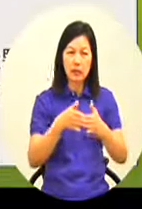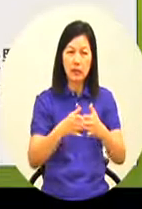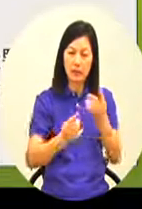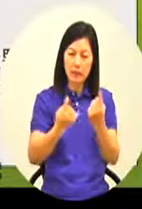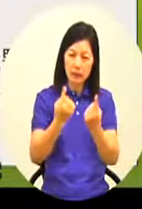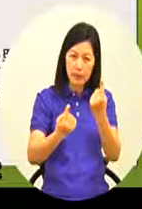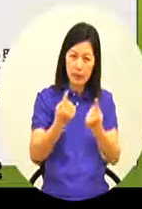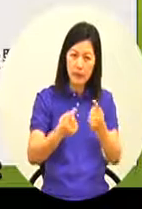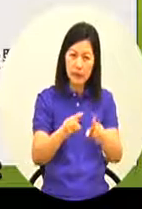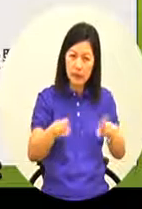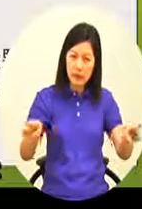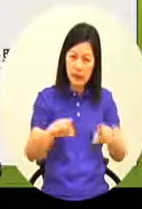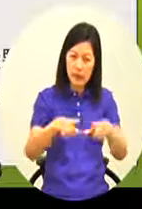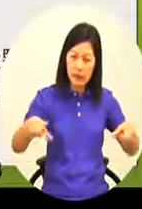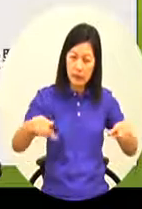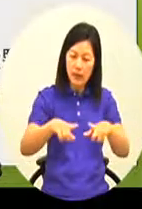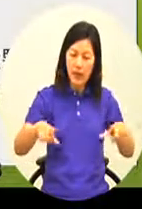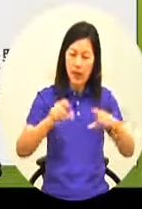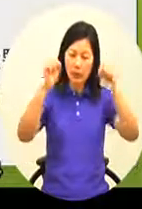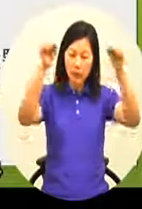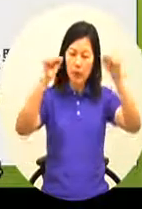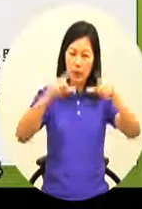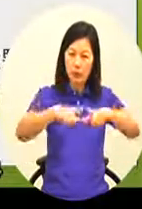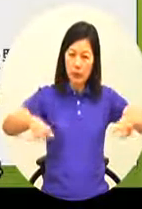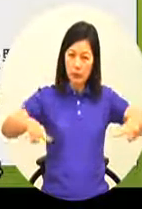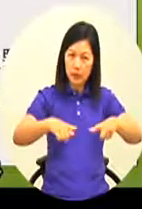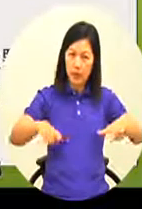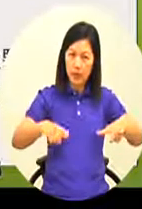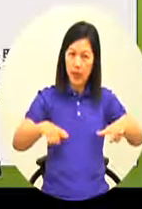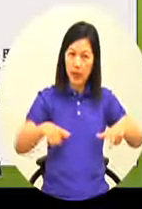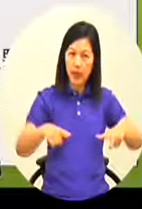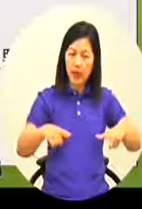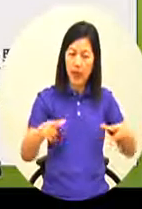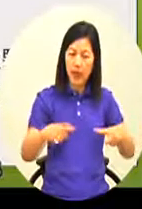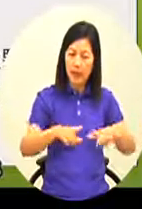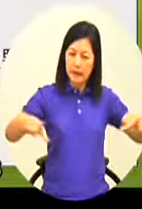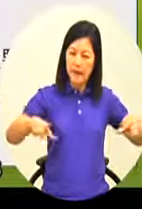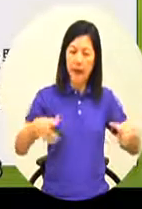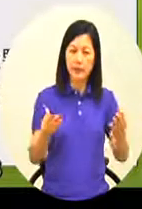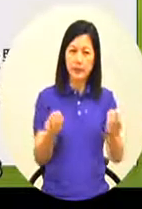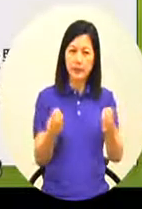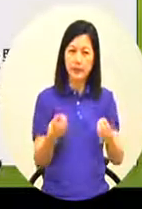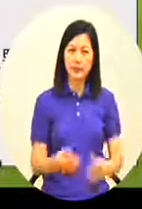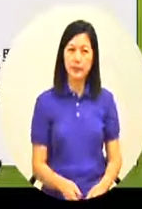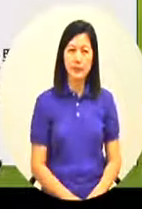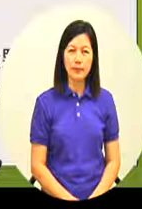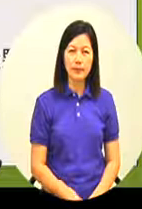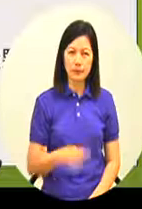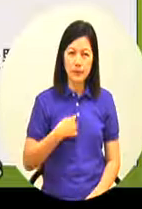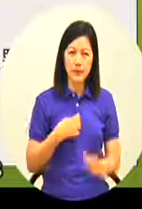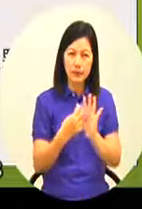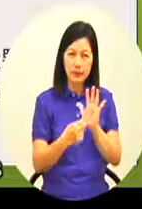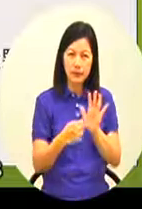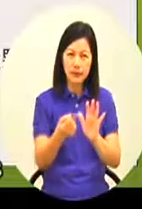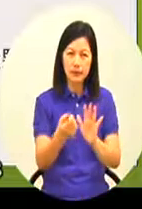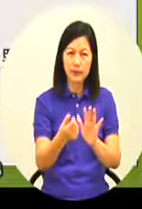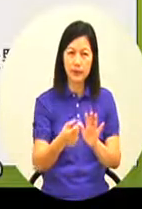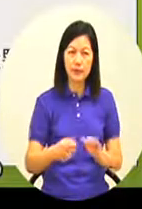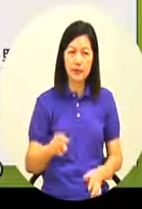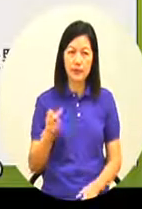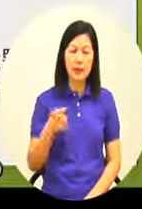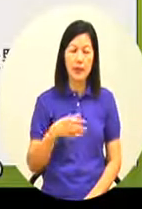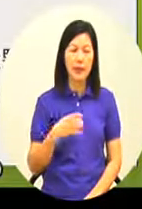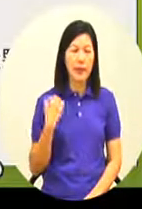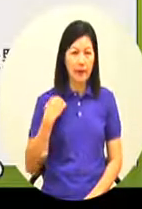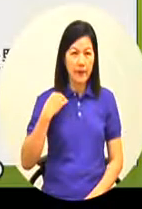的面积哈，运动的面积那又也不大哦。那我稍微解释一下哈，法式滚球它可以队伍